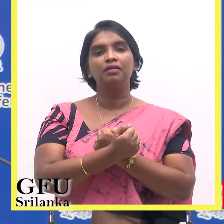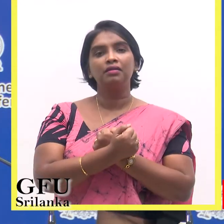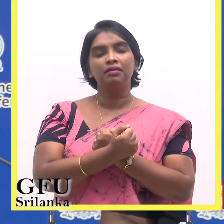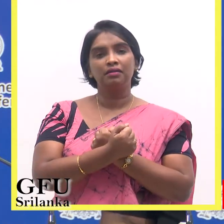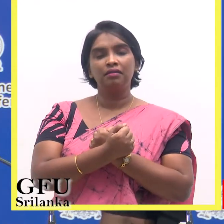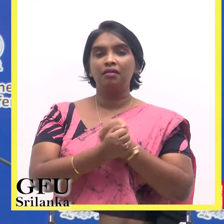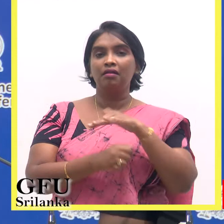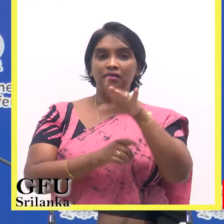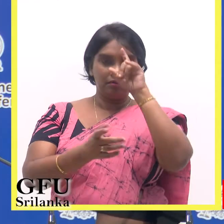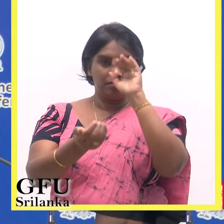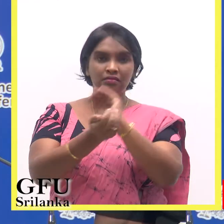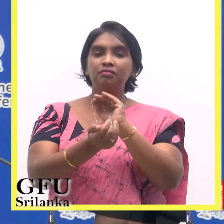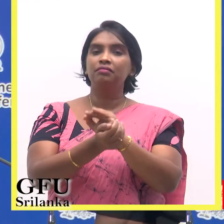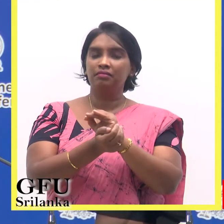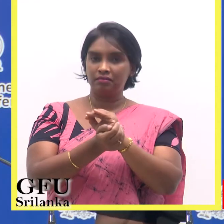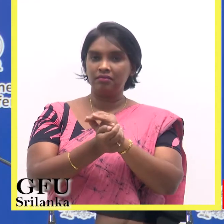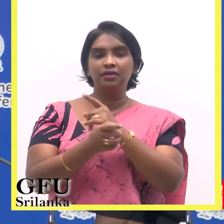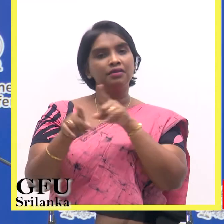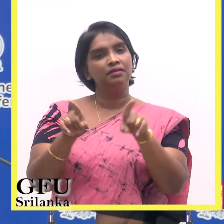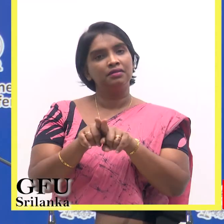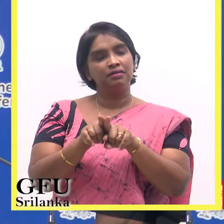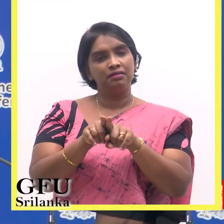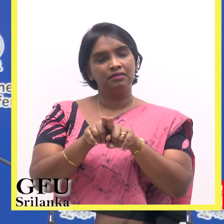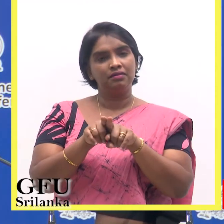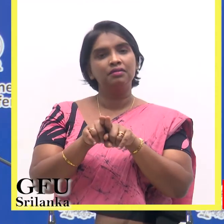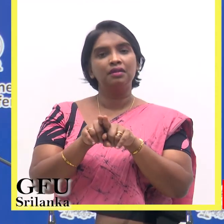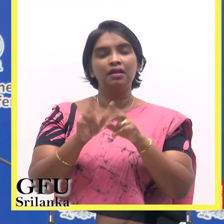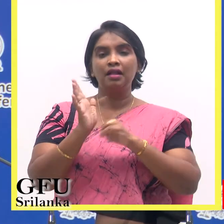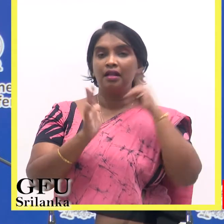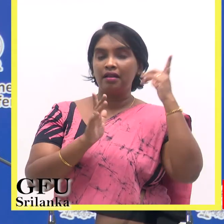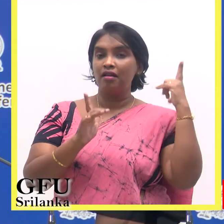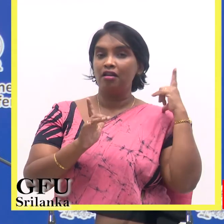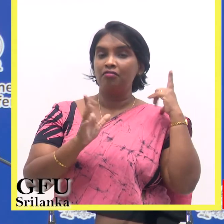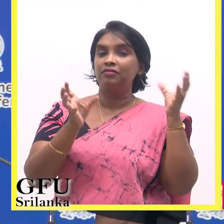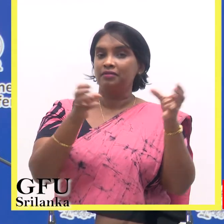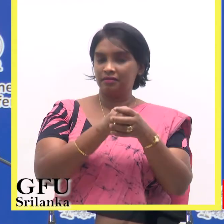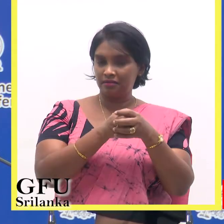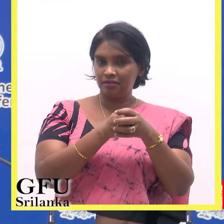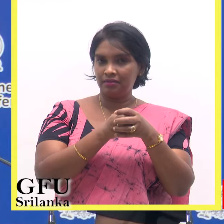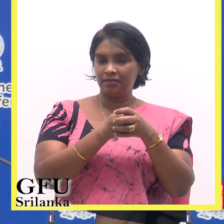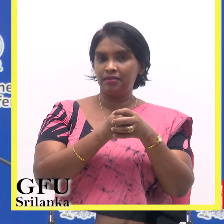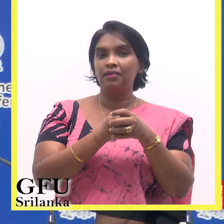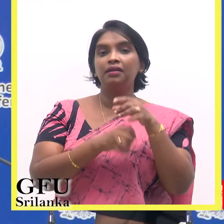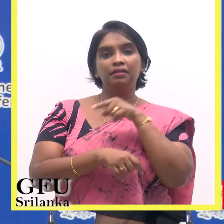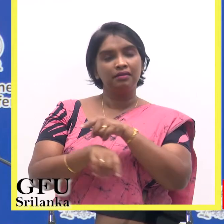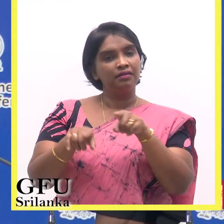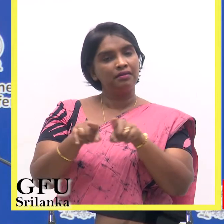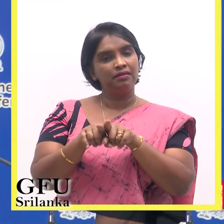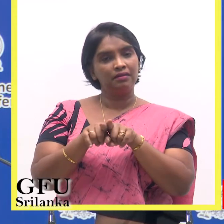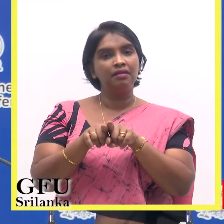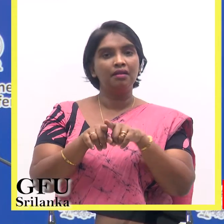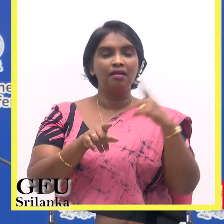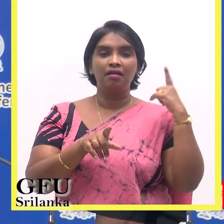සහ සිවිල් ආරක්ෂක බලකාය, ඒ වගේම ජාතික ශිෂ්‍ය බට බලකාය